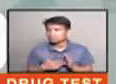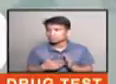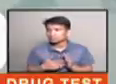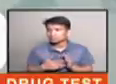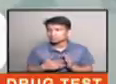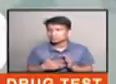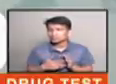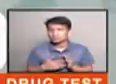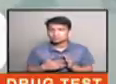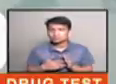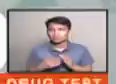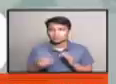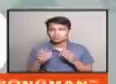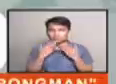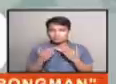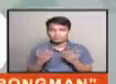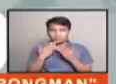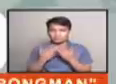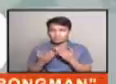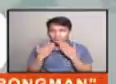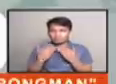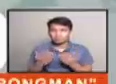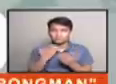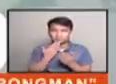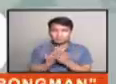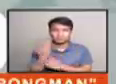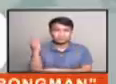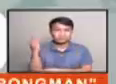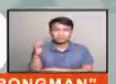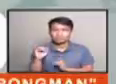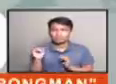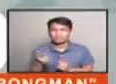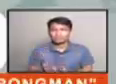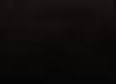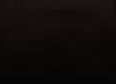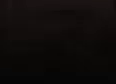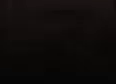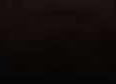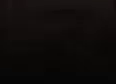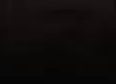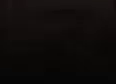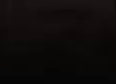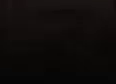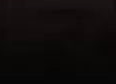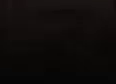ko? Sige po. Sige po. Maraming salamat po sa inyong dalawa. Magandang tanghali po sa inyong dalawa. God bless po.